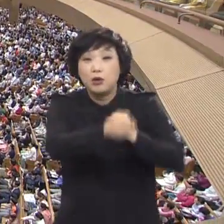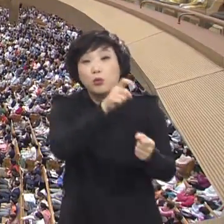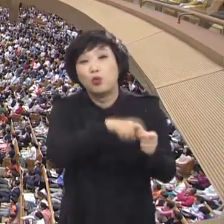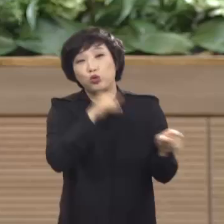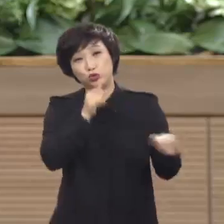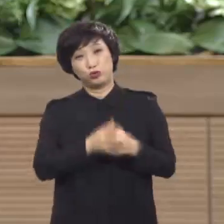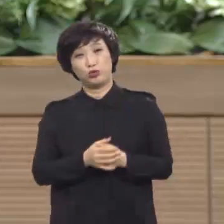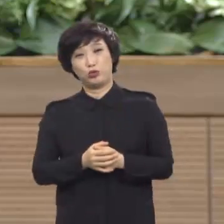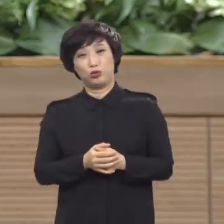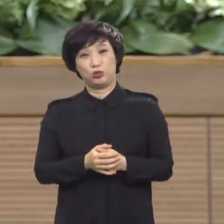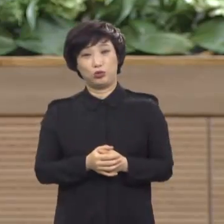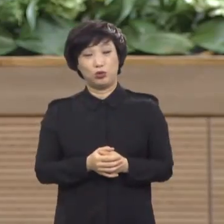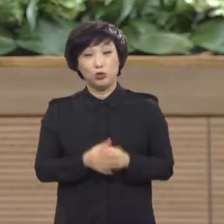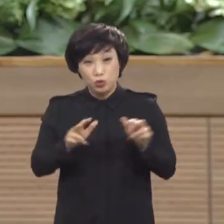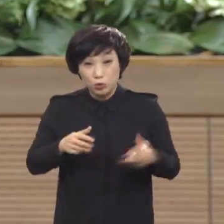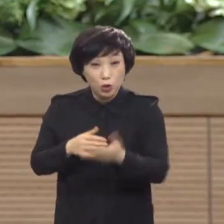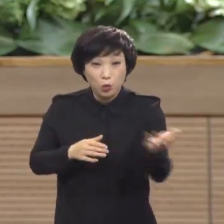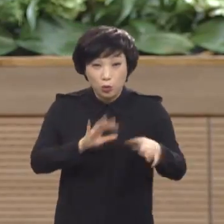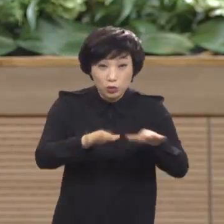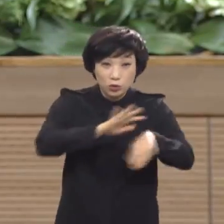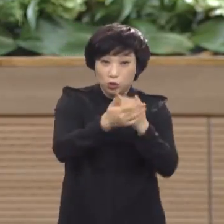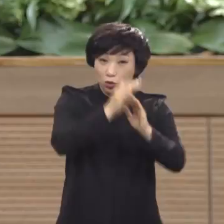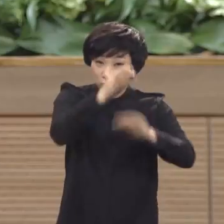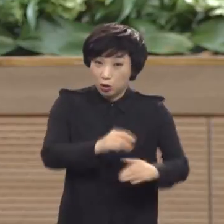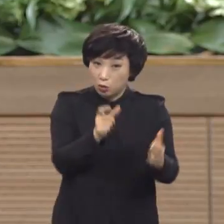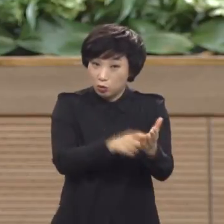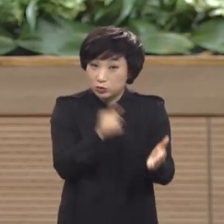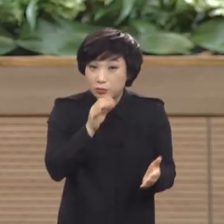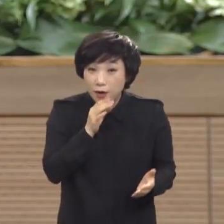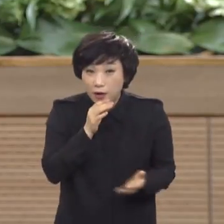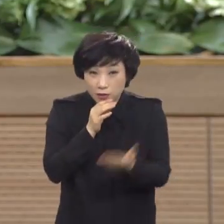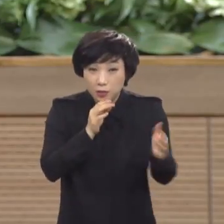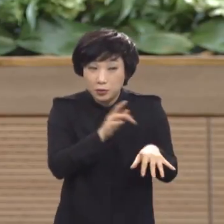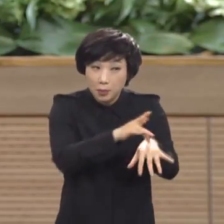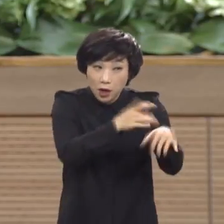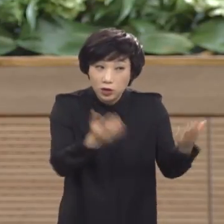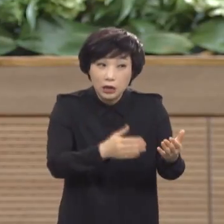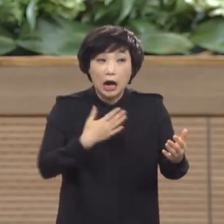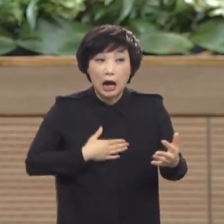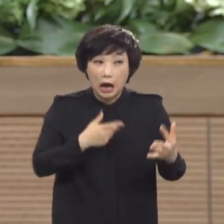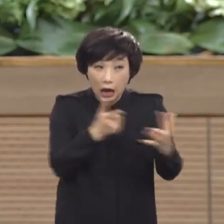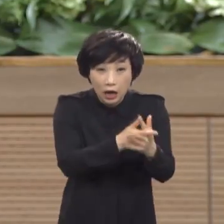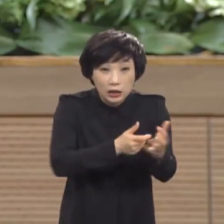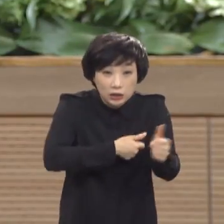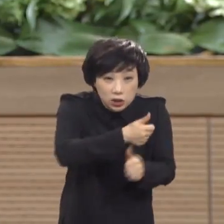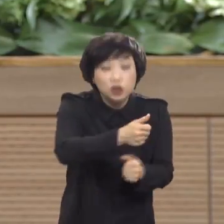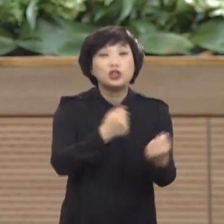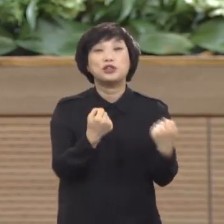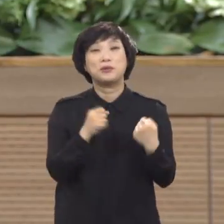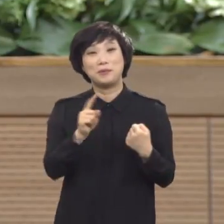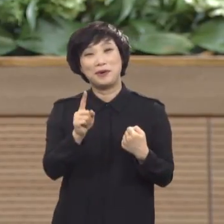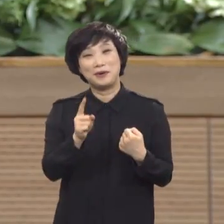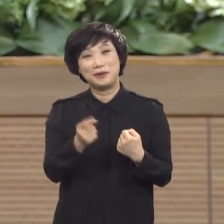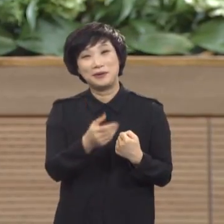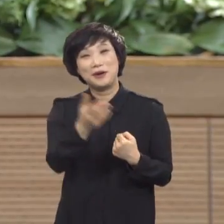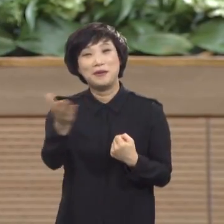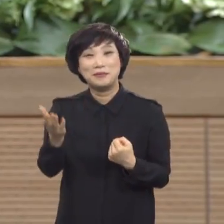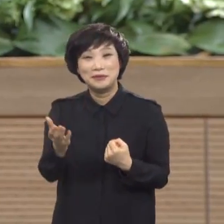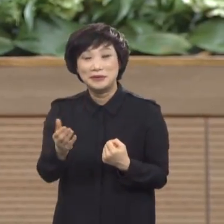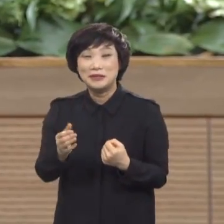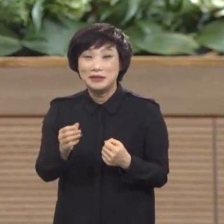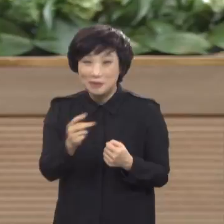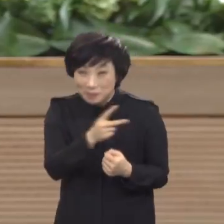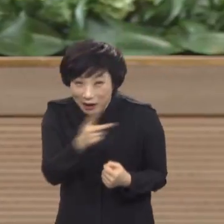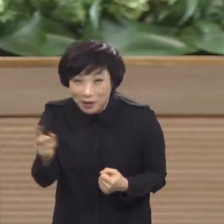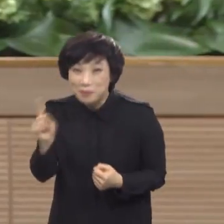하잖아. 지금 본문에 그렇게 써 있잖아요. 요놈을 알고 보고 이기는 능력은